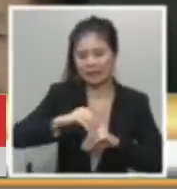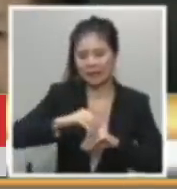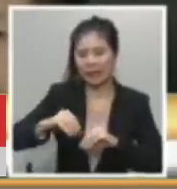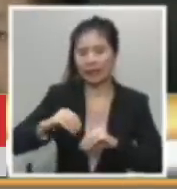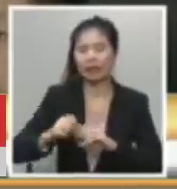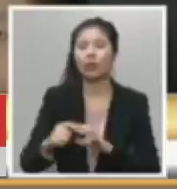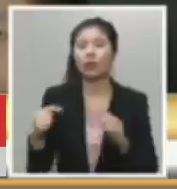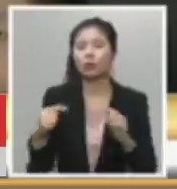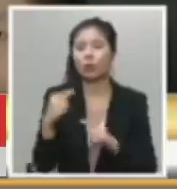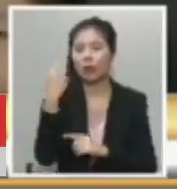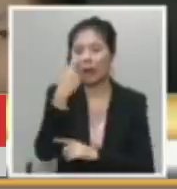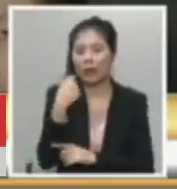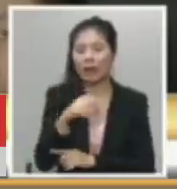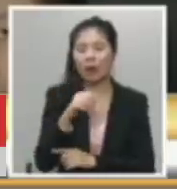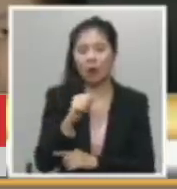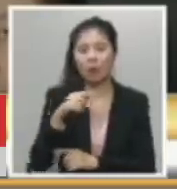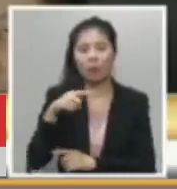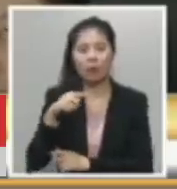ท้องถิ่นพ.ศ.